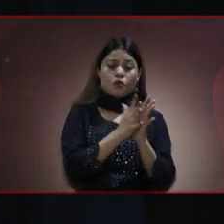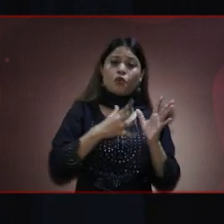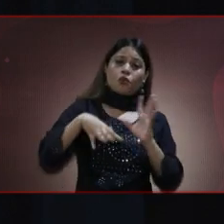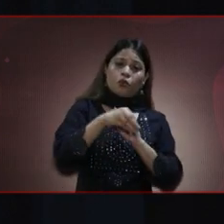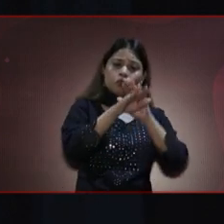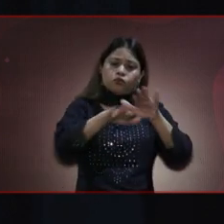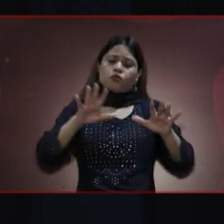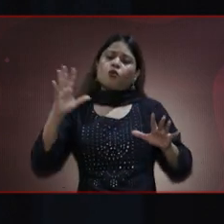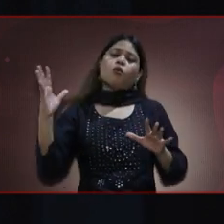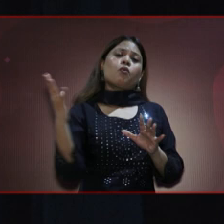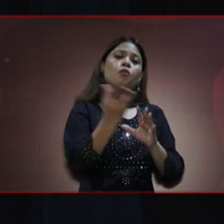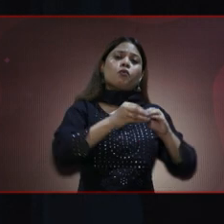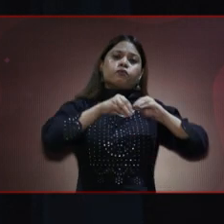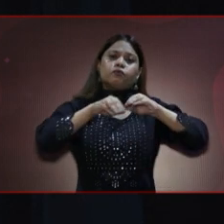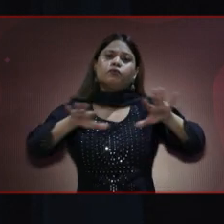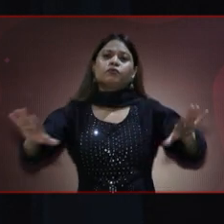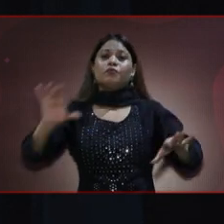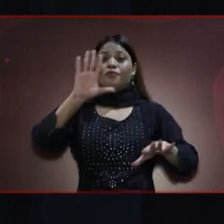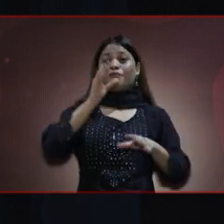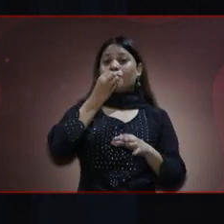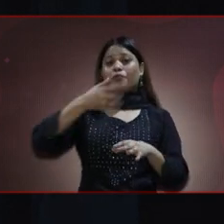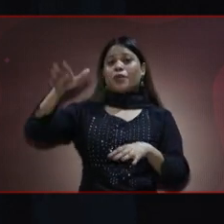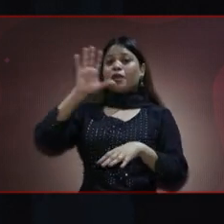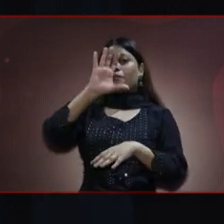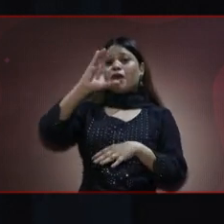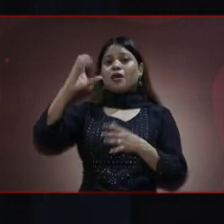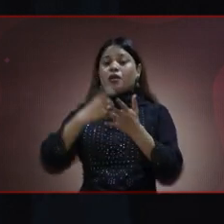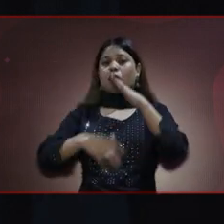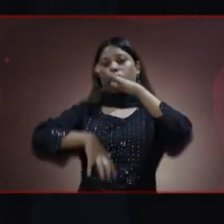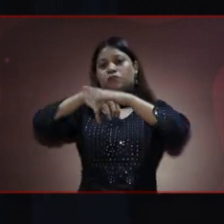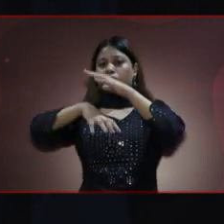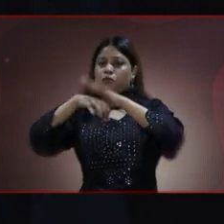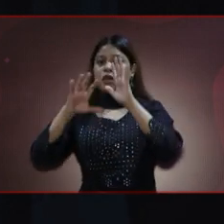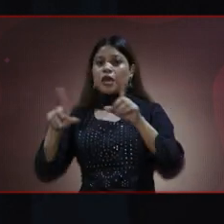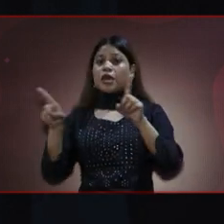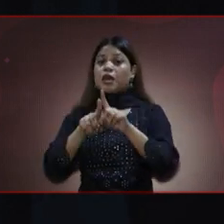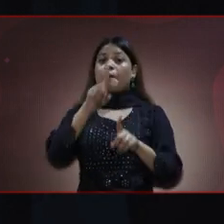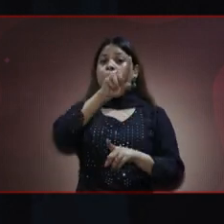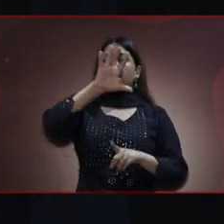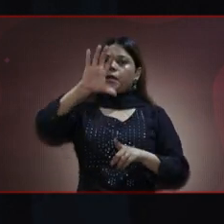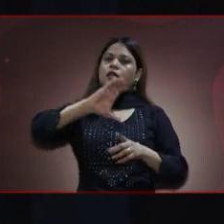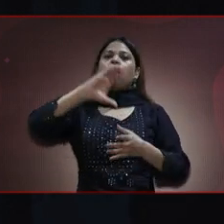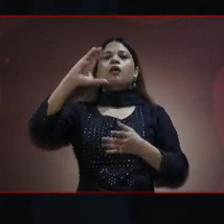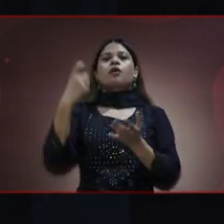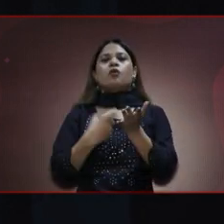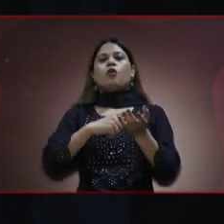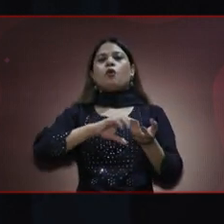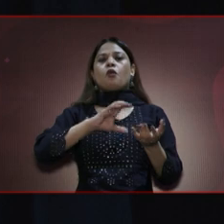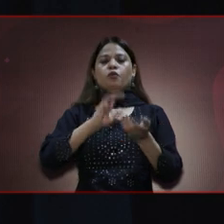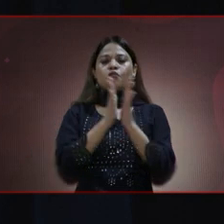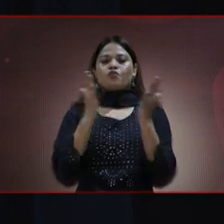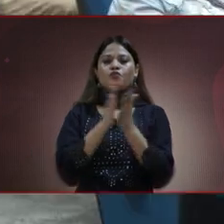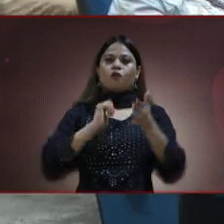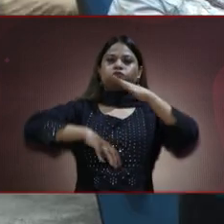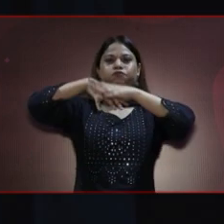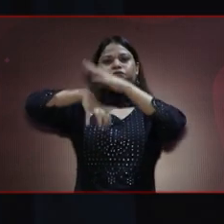जब वो लगभग 5 करोड़ किताबें छापते थे इस वर्ष वो करीब 15 करोड़ किताबों को छापने जा रहे हैं और ये इसका